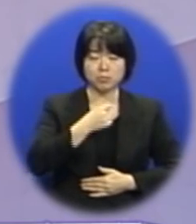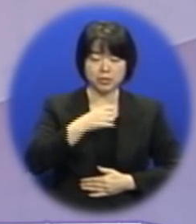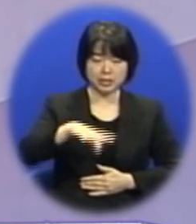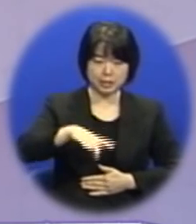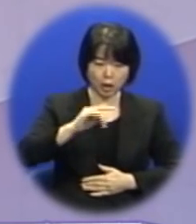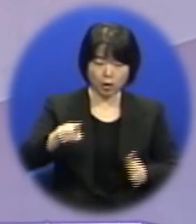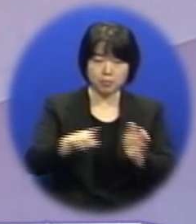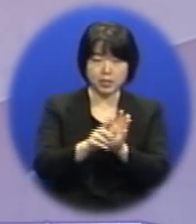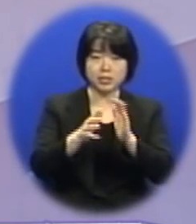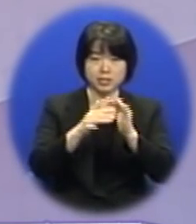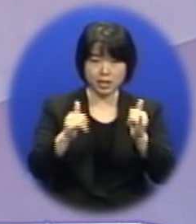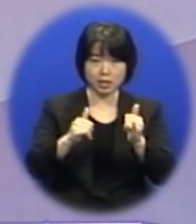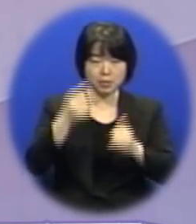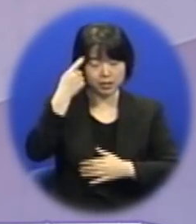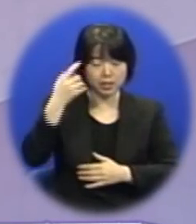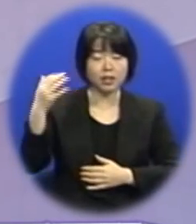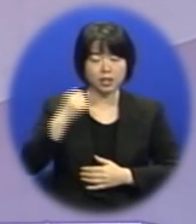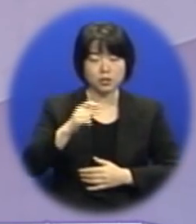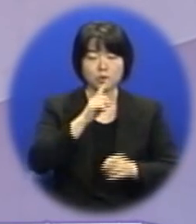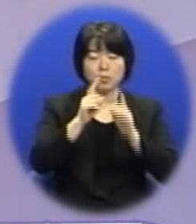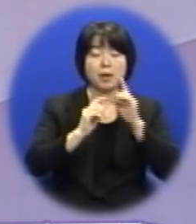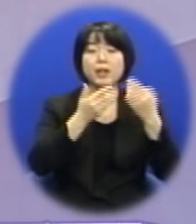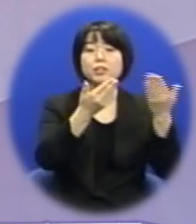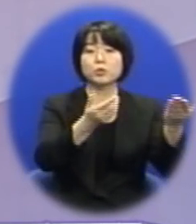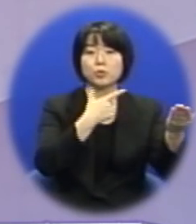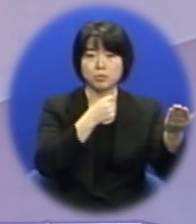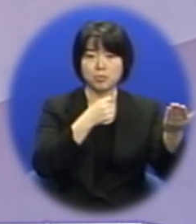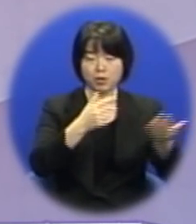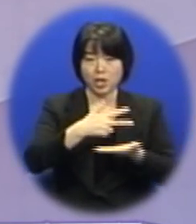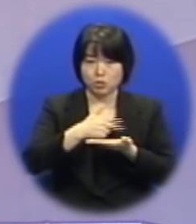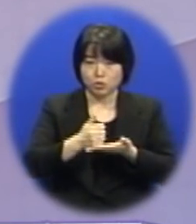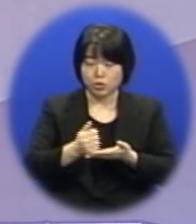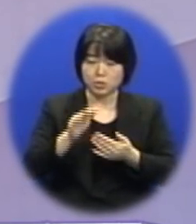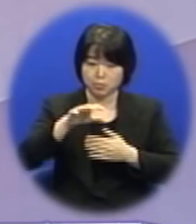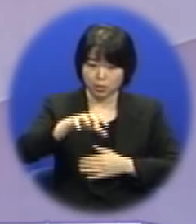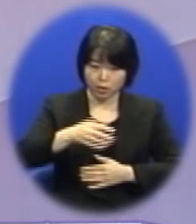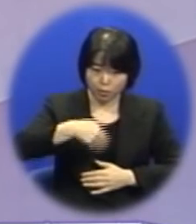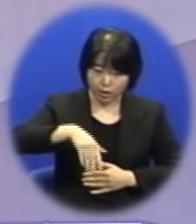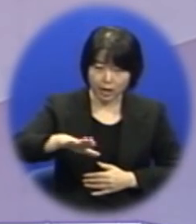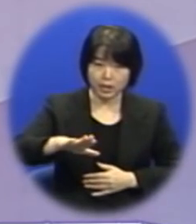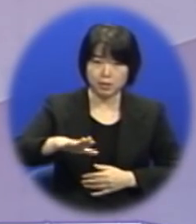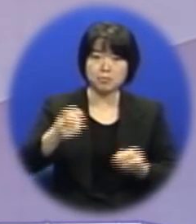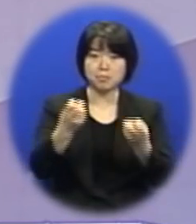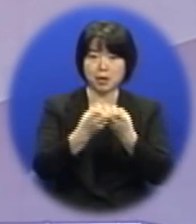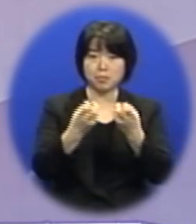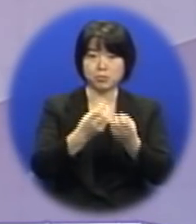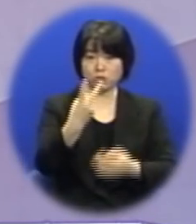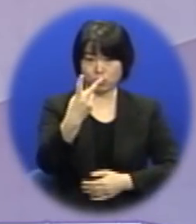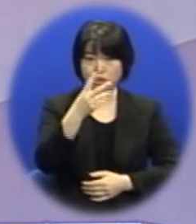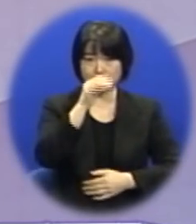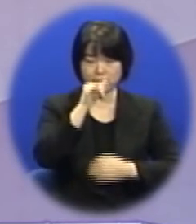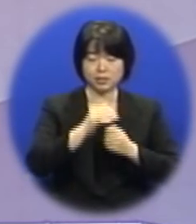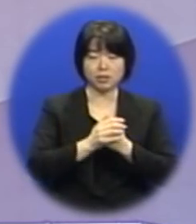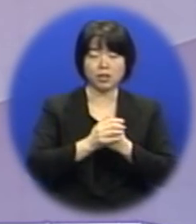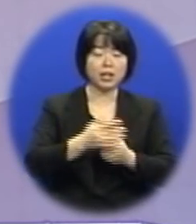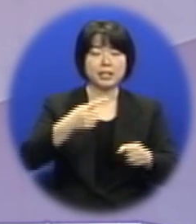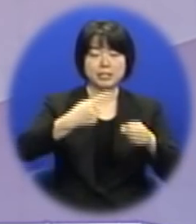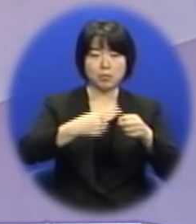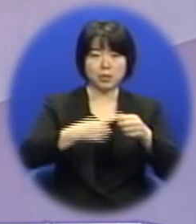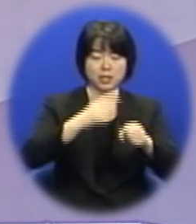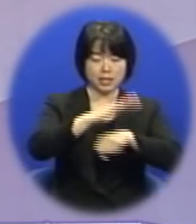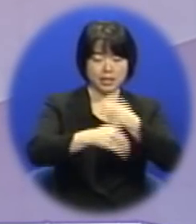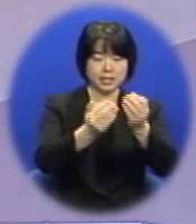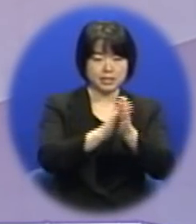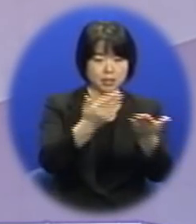생각하고 이야기하려고 합니다. 주님께로 나아가려는 두 가지 방법이 있습니다. 첫째는 성경